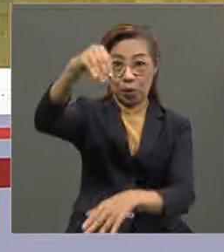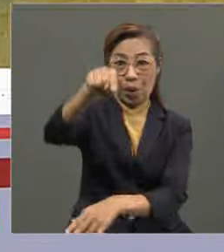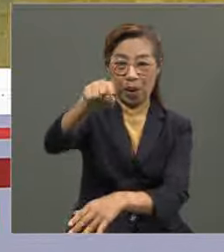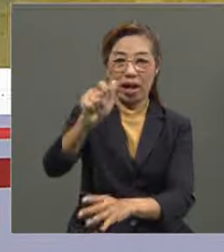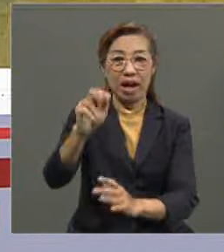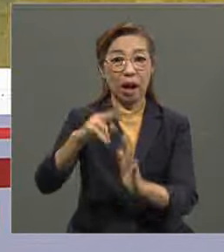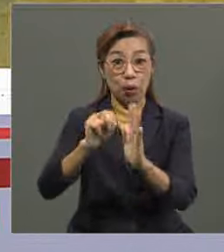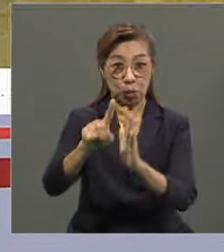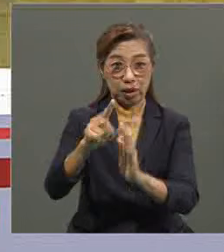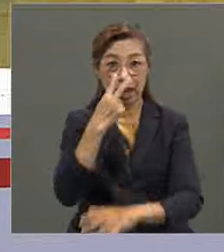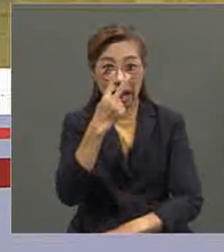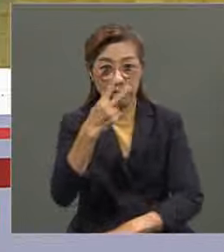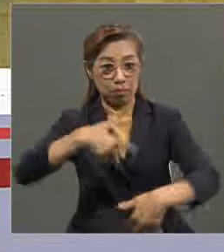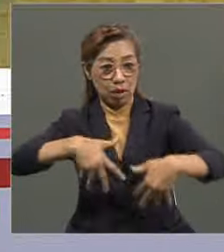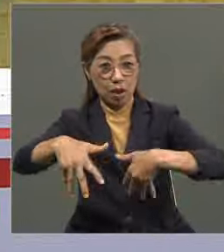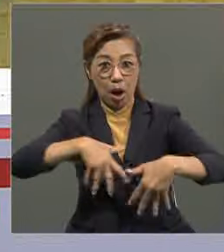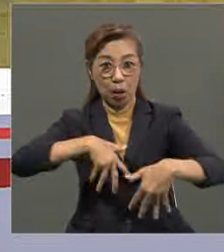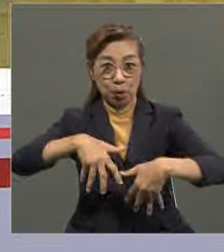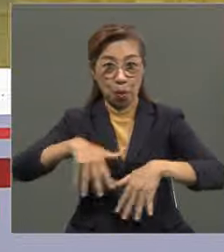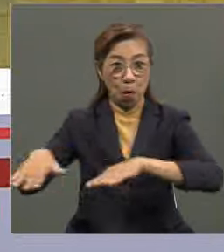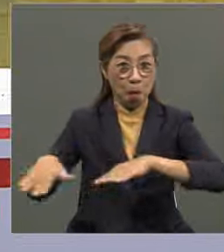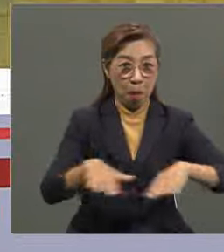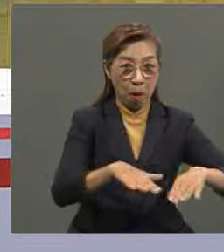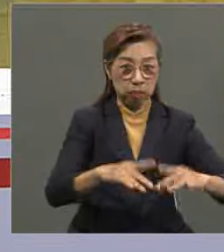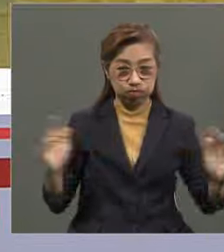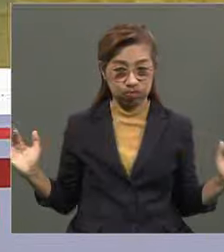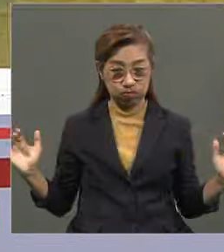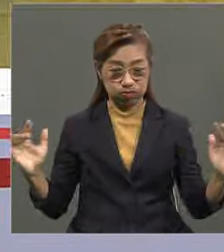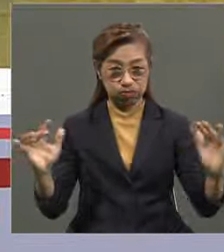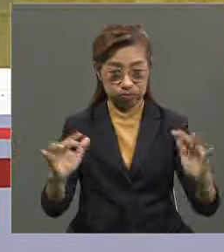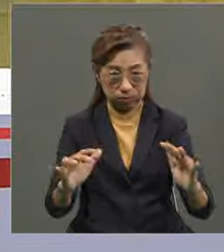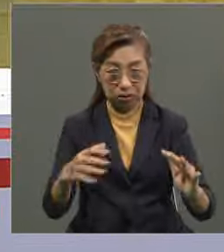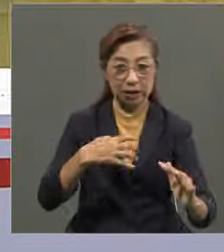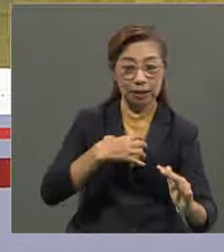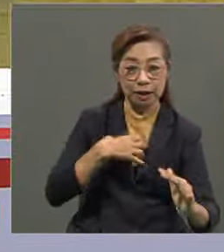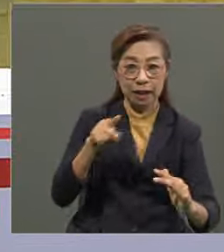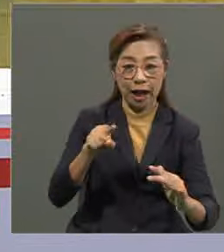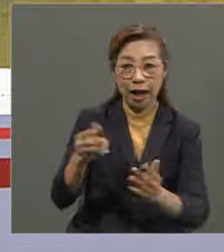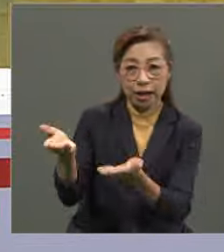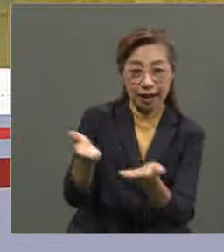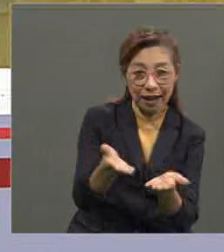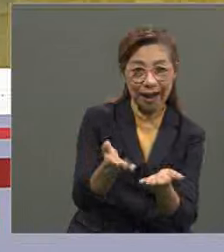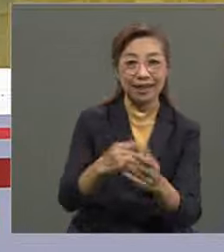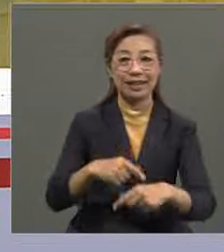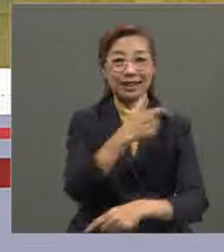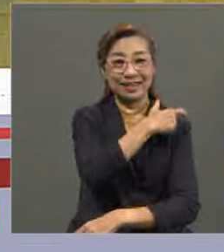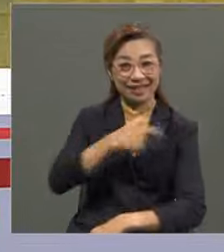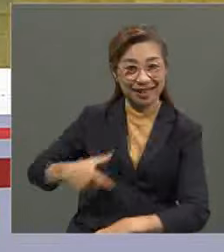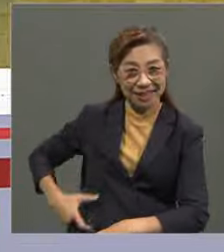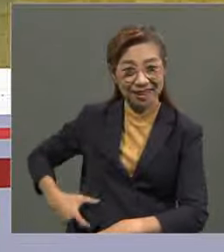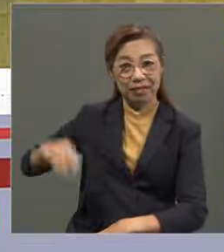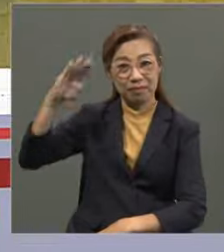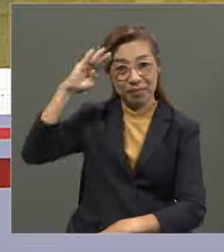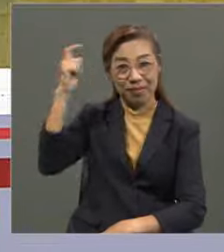พรียงใจกันของพี่น้องประชาชนทุกคนที่จะไปเฝ้าทูลละอองธุลีพระบาทรับเสด็จไปชื่นชมพระบารมี